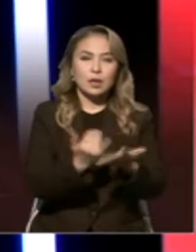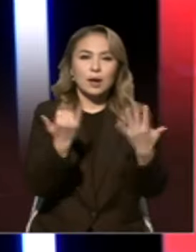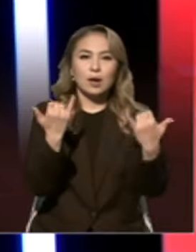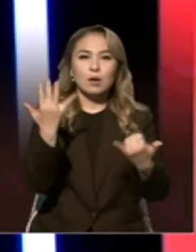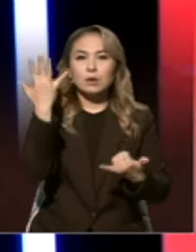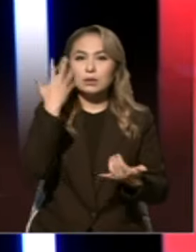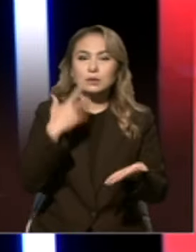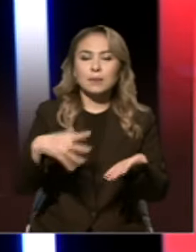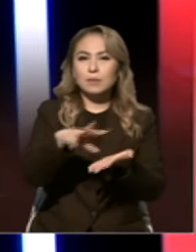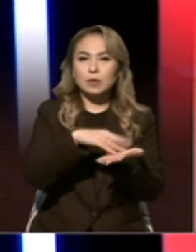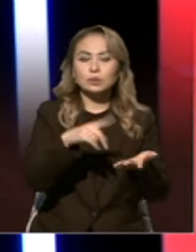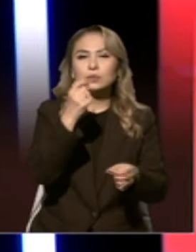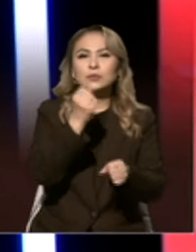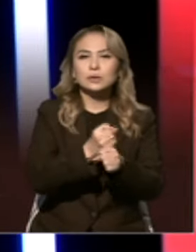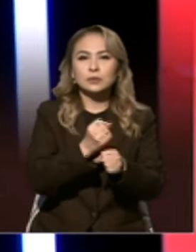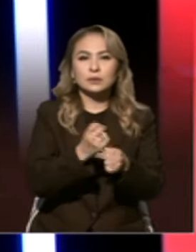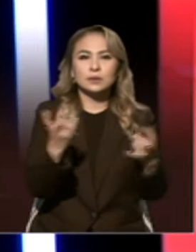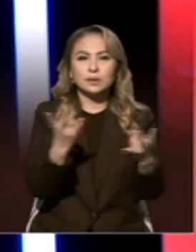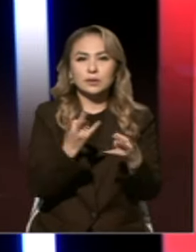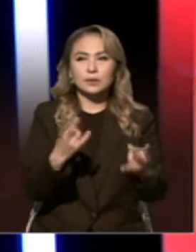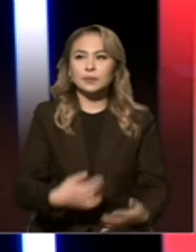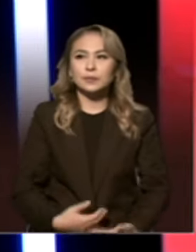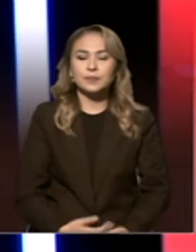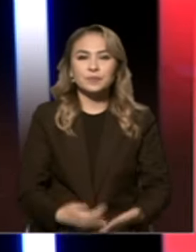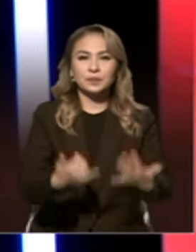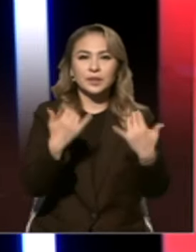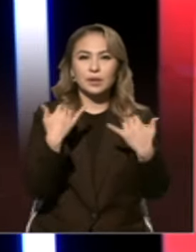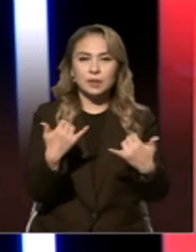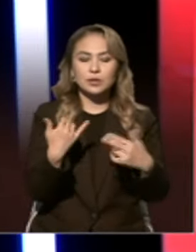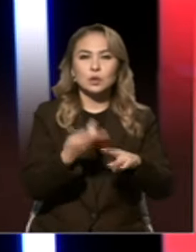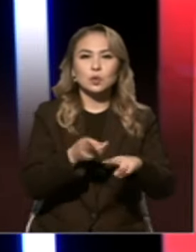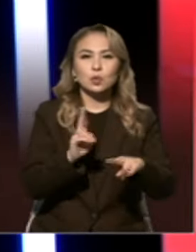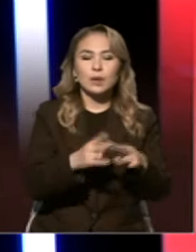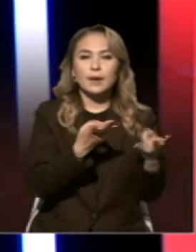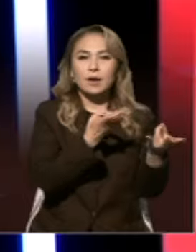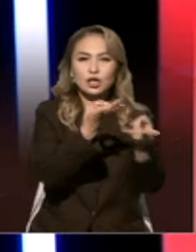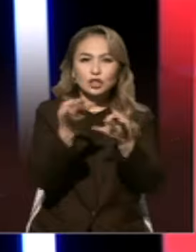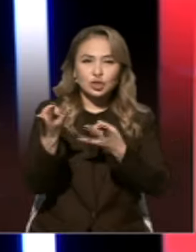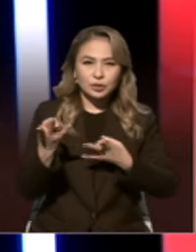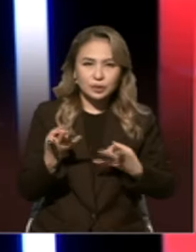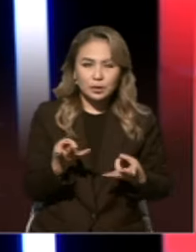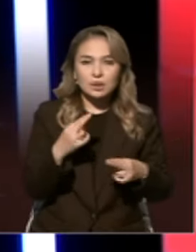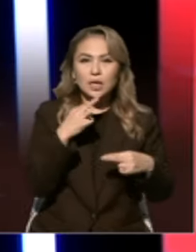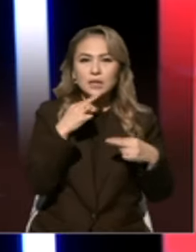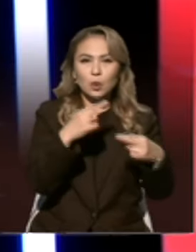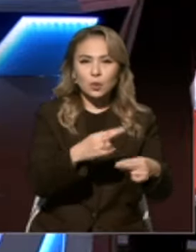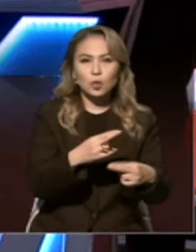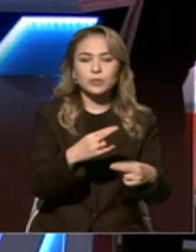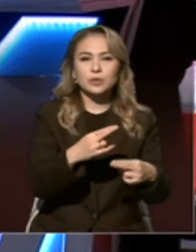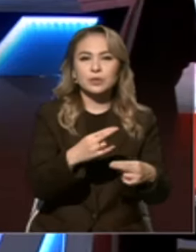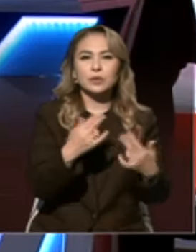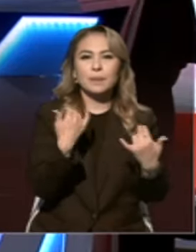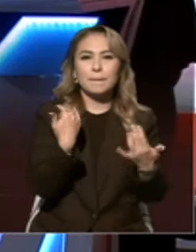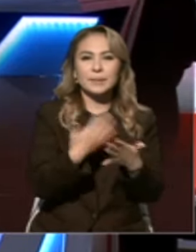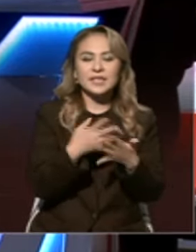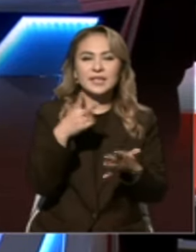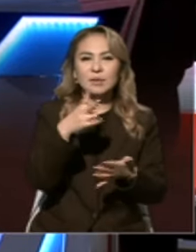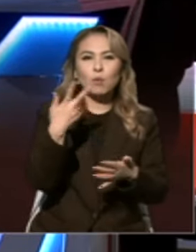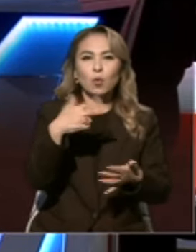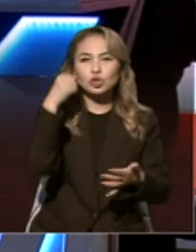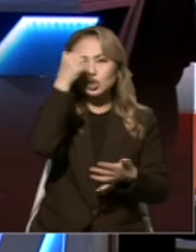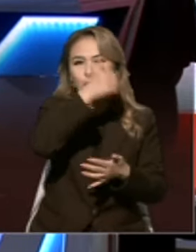қайталанған жағдайда біз не істеуіміз керек? Сондықтан да біз қазір қажетті нәрсеге назар аударуымыз керек. Біз оны 30 жылға